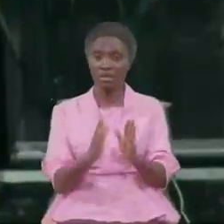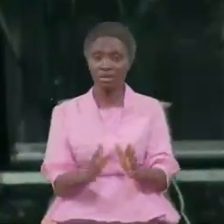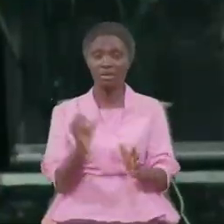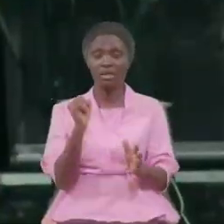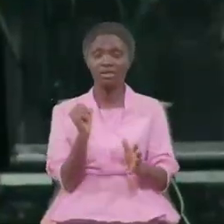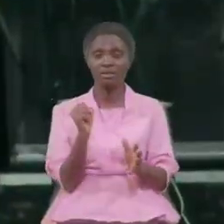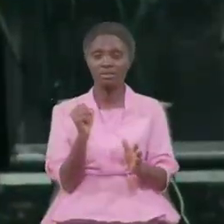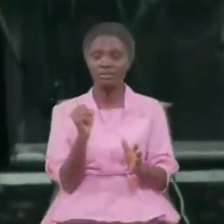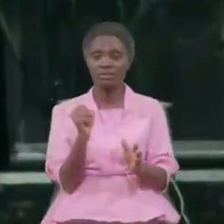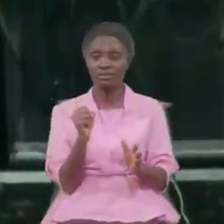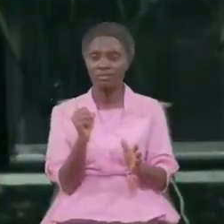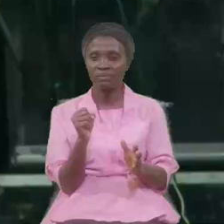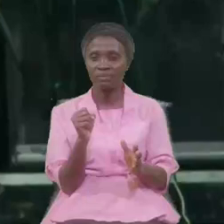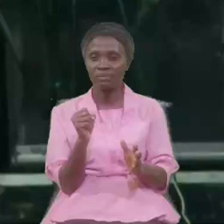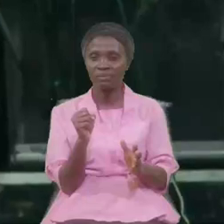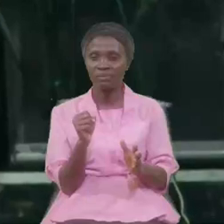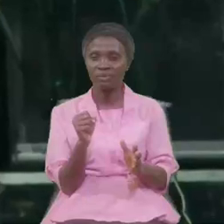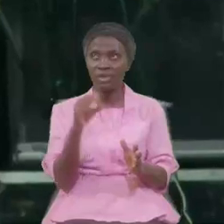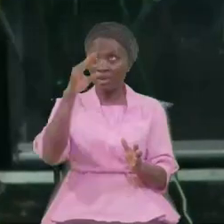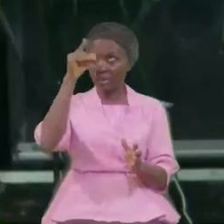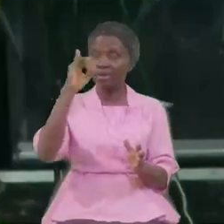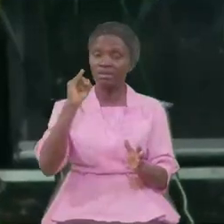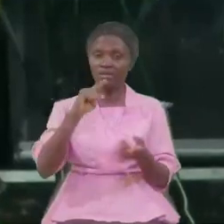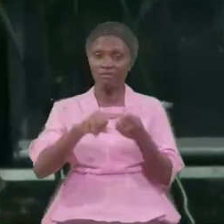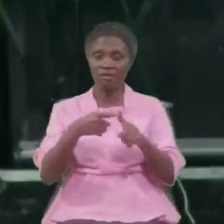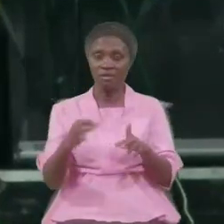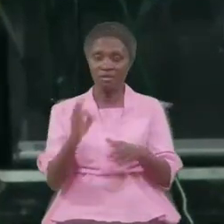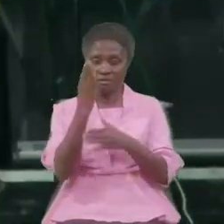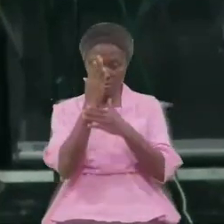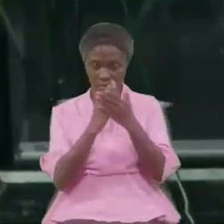d'avouer qu'ils étaient pécheurs.